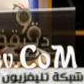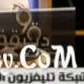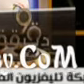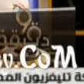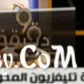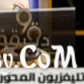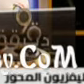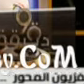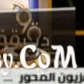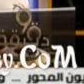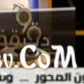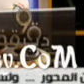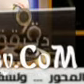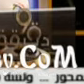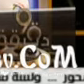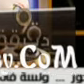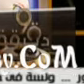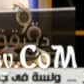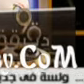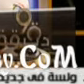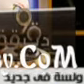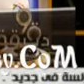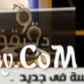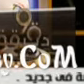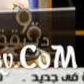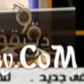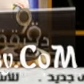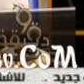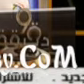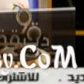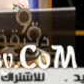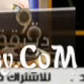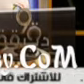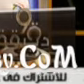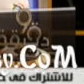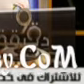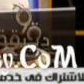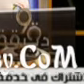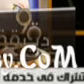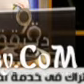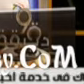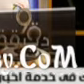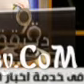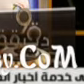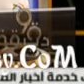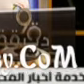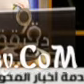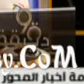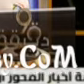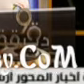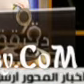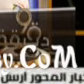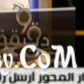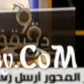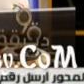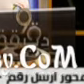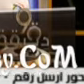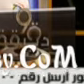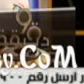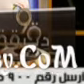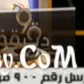سيناء ياتي في اطار خطط التغيير الدوري للعنصر الامريكي العامل ضمن القوه المتعدده